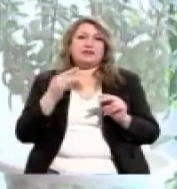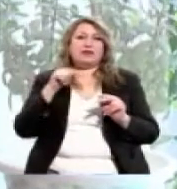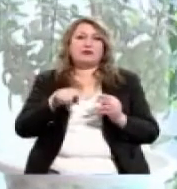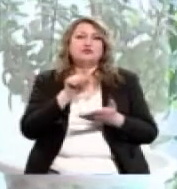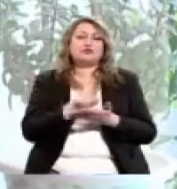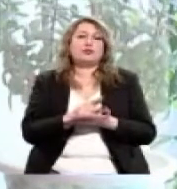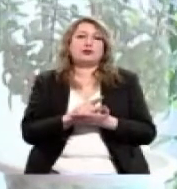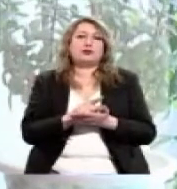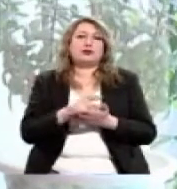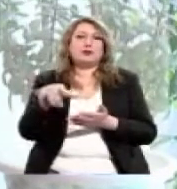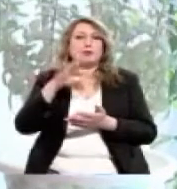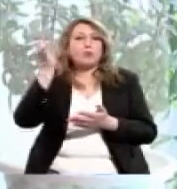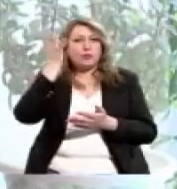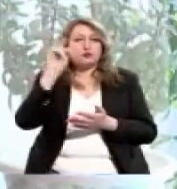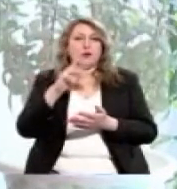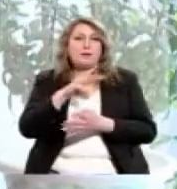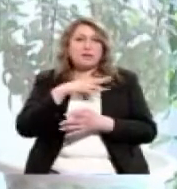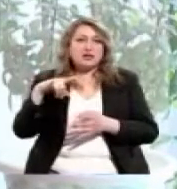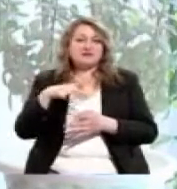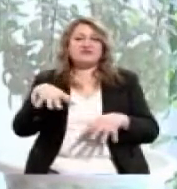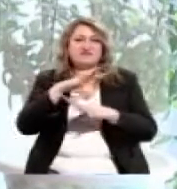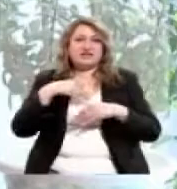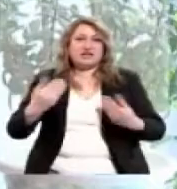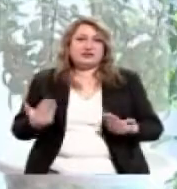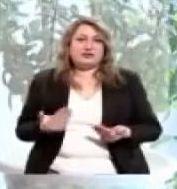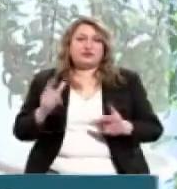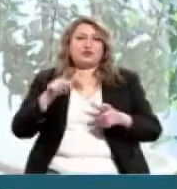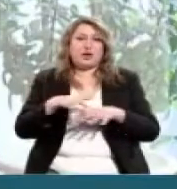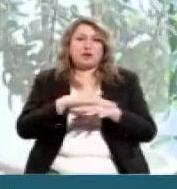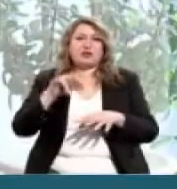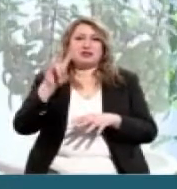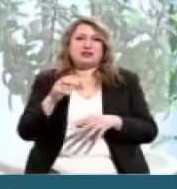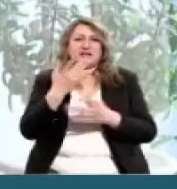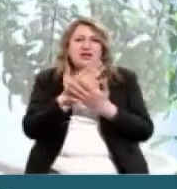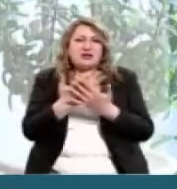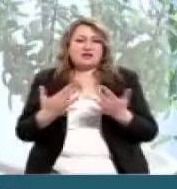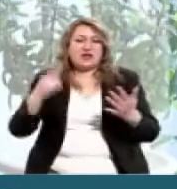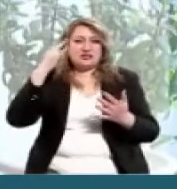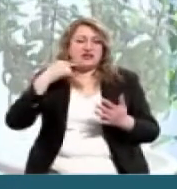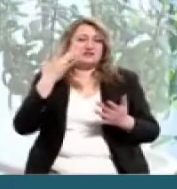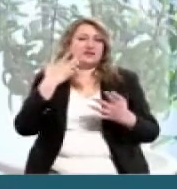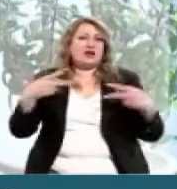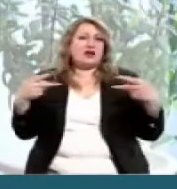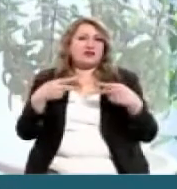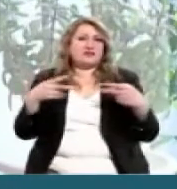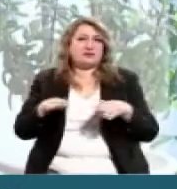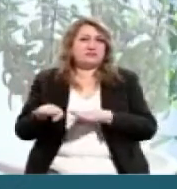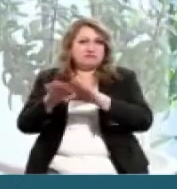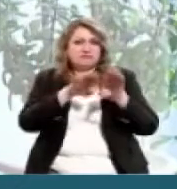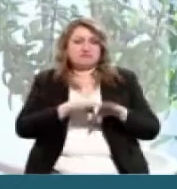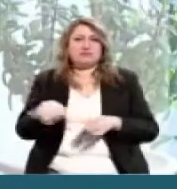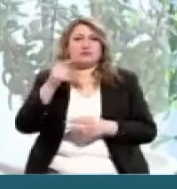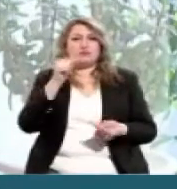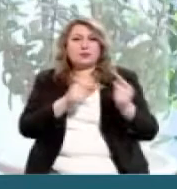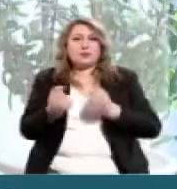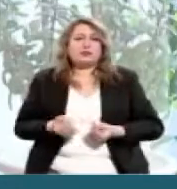чтобы они помнили, что мы все проживающие народы и этносы в Казахстане всегда едины, дружны, вместе